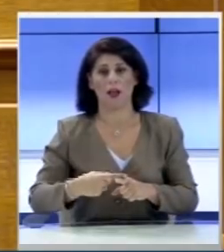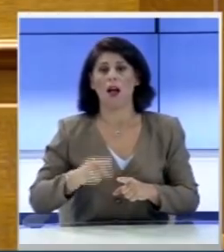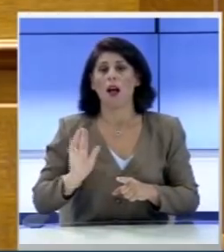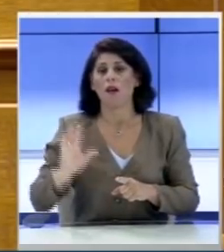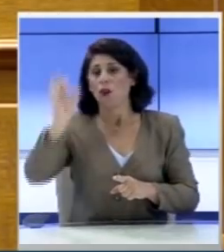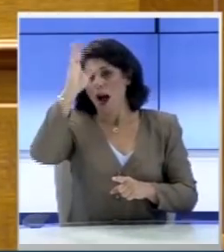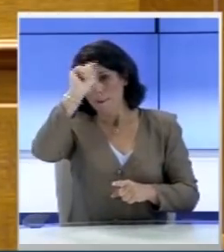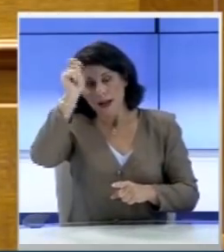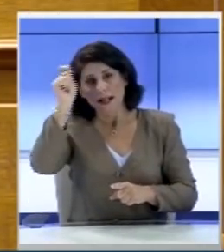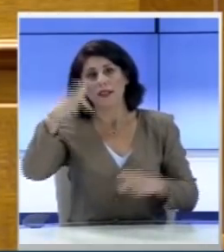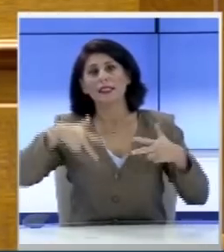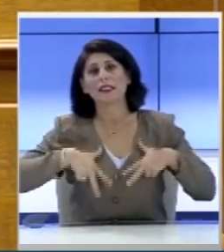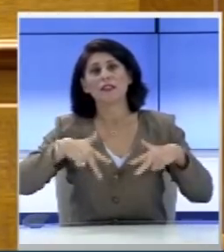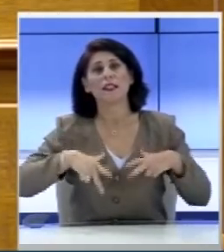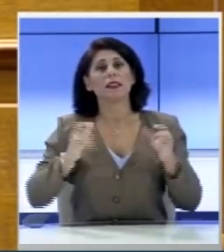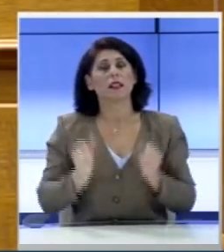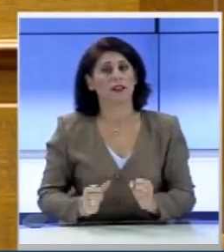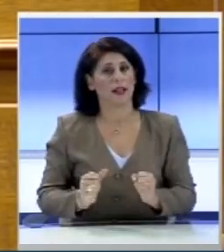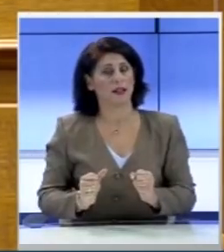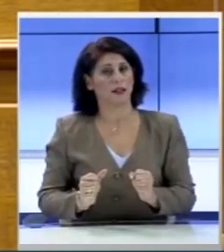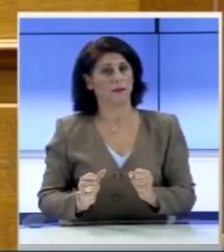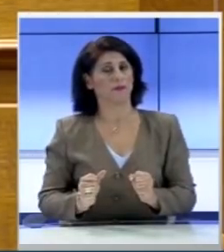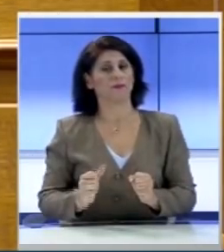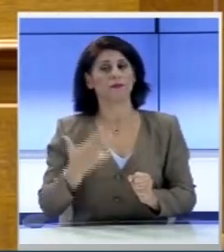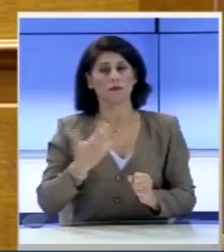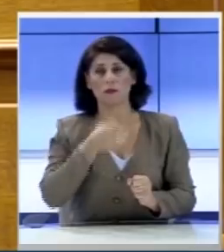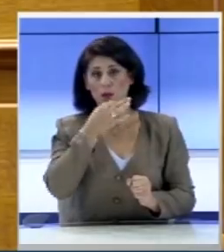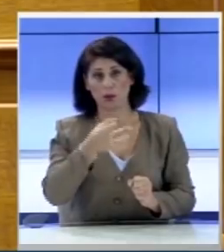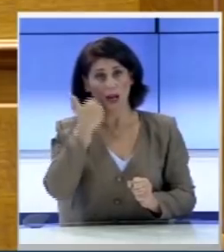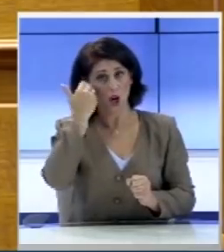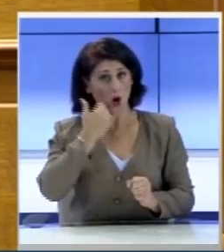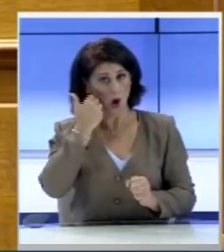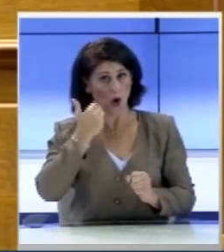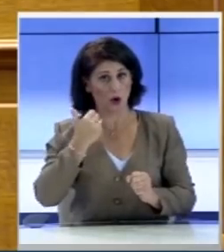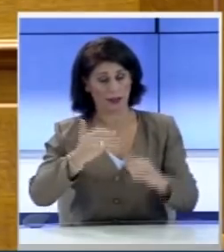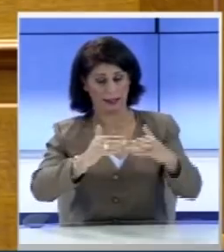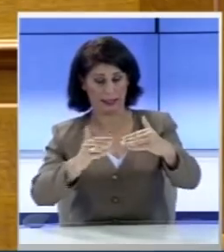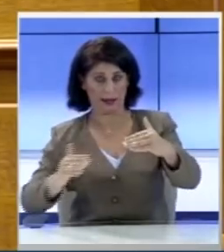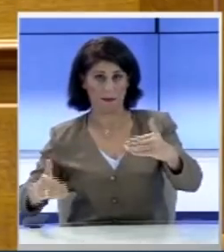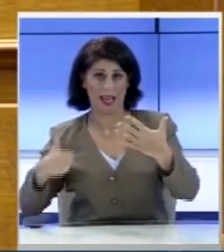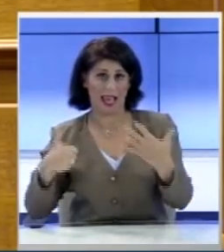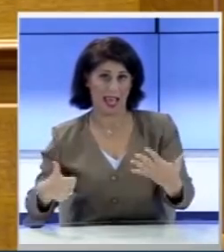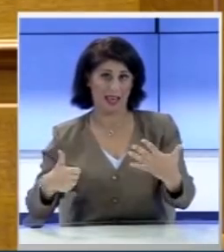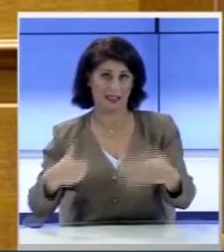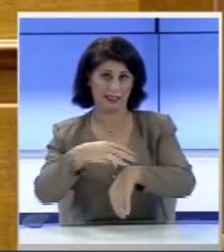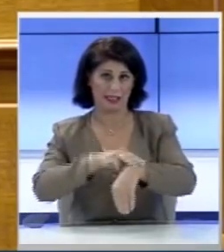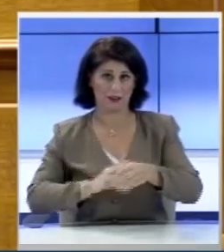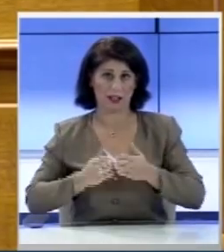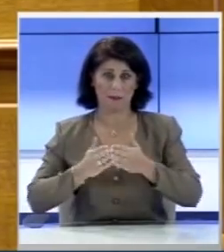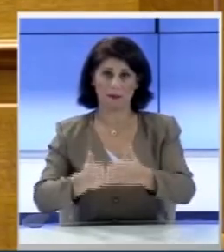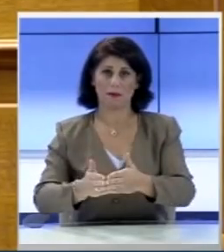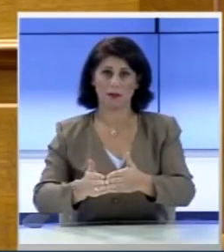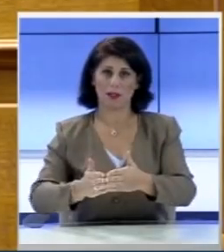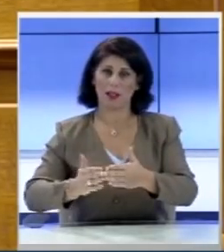η απαράδεκτη κυβερνητική θέση που καθόρισε ως κόκκινη γραμμή τα 6 ναυτικά μίλια των χωρικών υδάτων